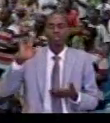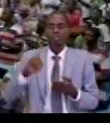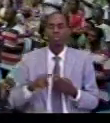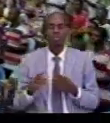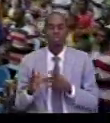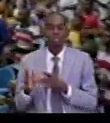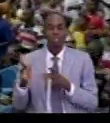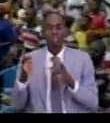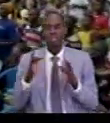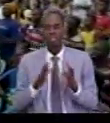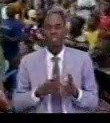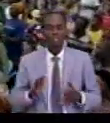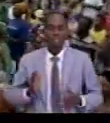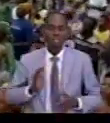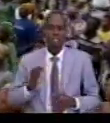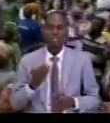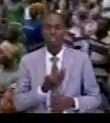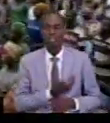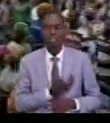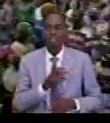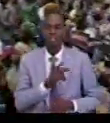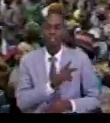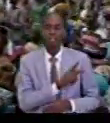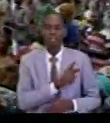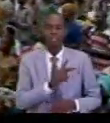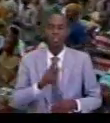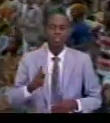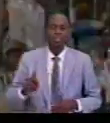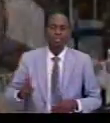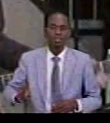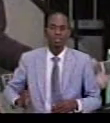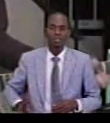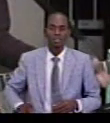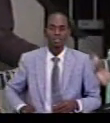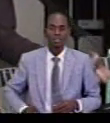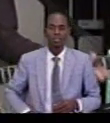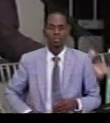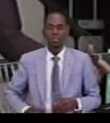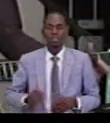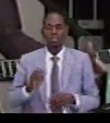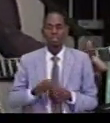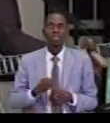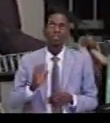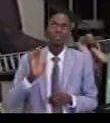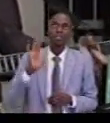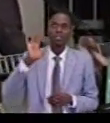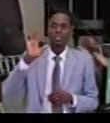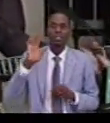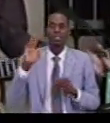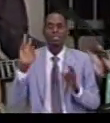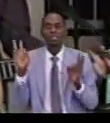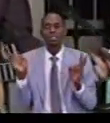à Jésus notre roi, en sa